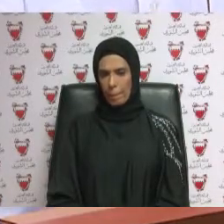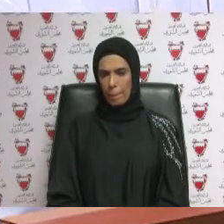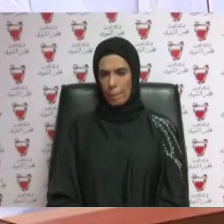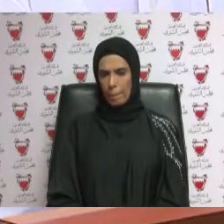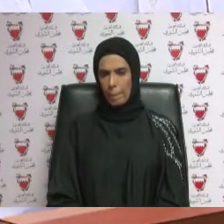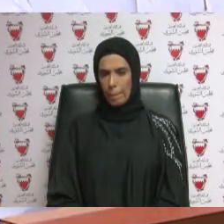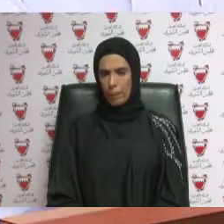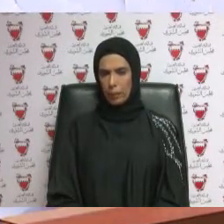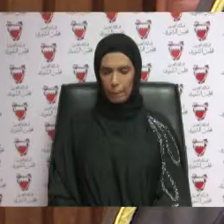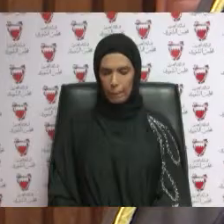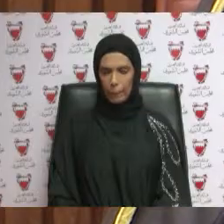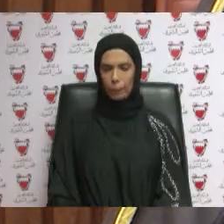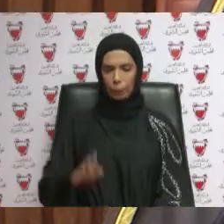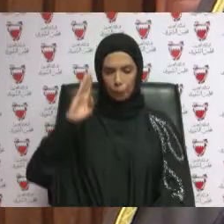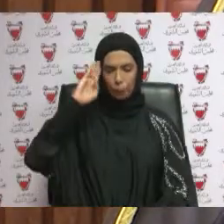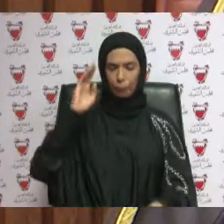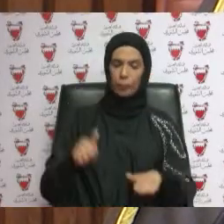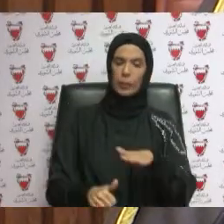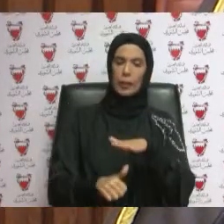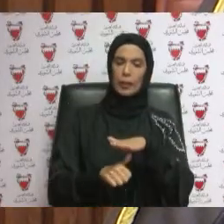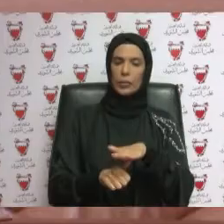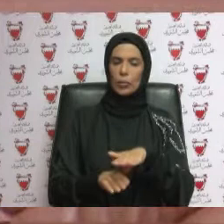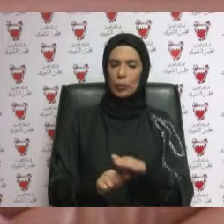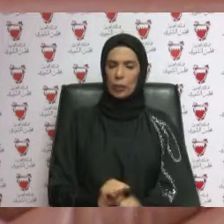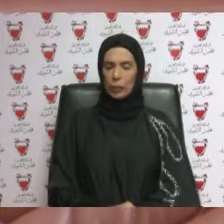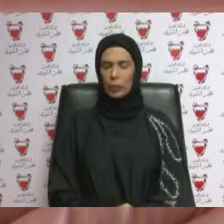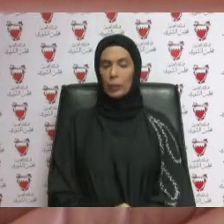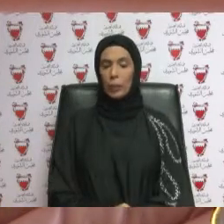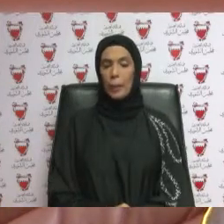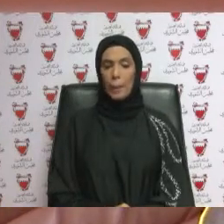تفضل. شكرا مع الرئيس، وشكرا للأخوات والأخوة المداخلين.